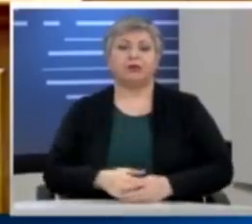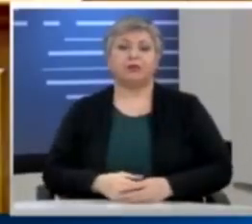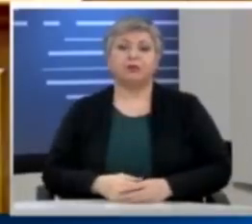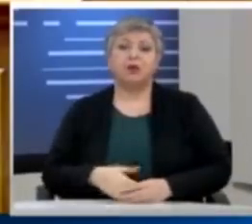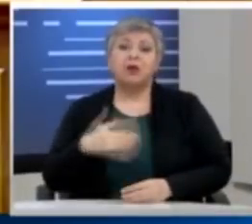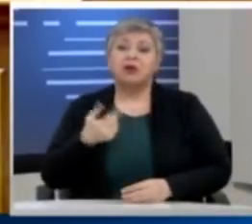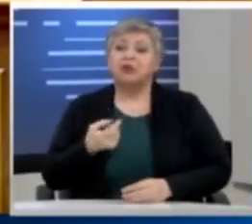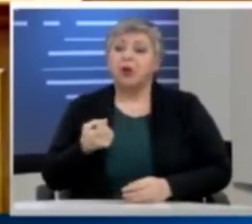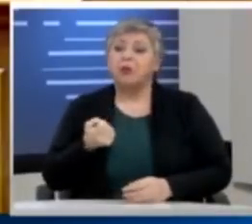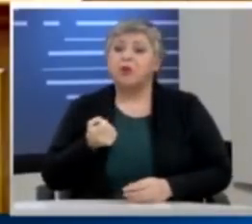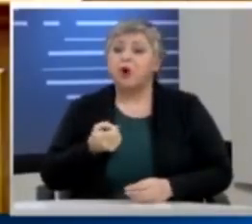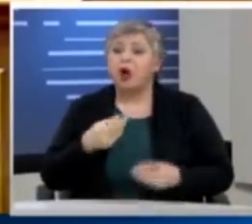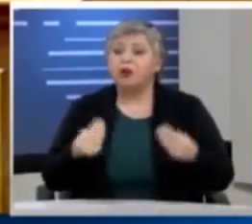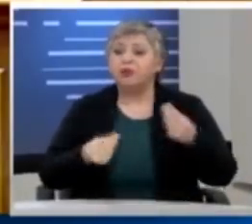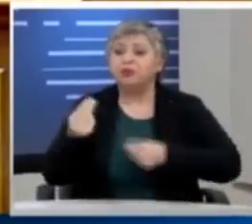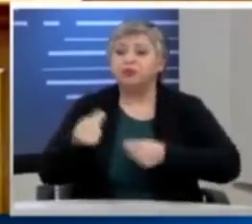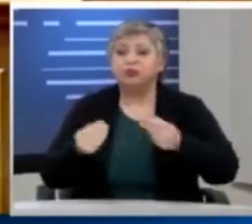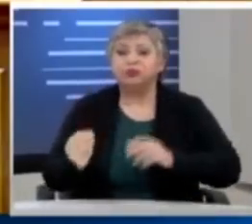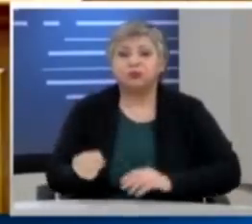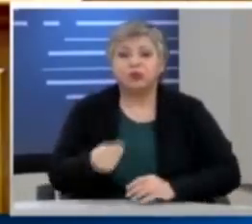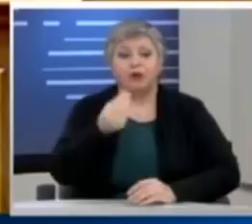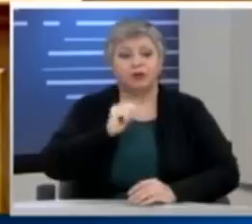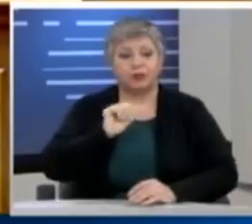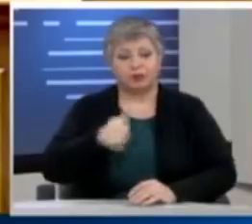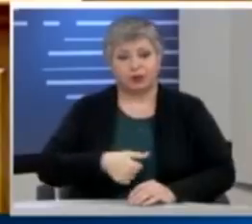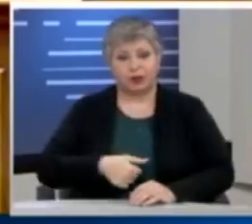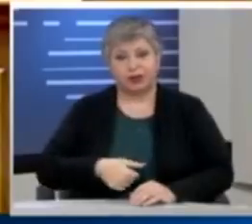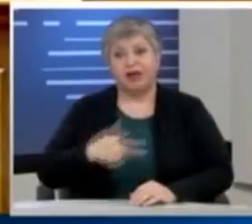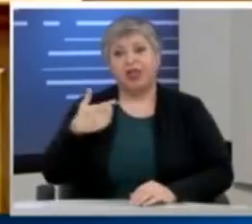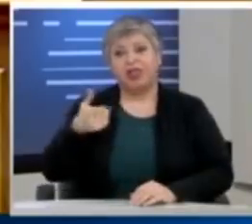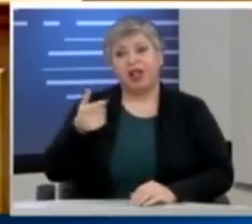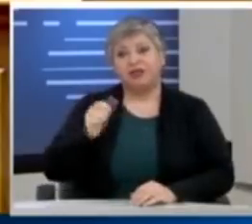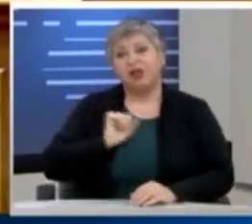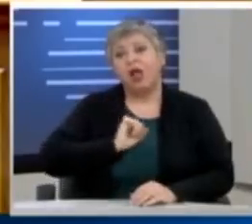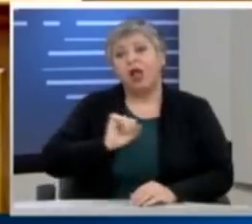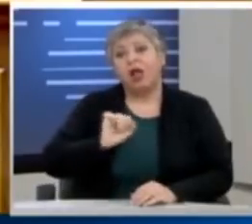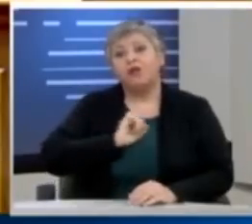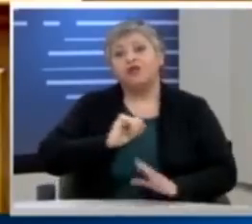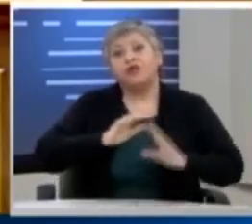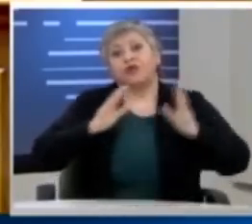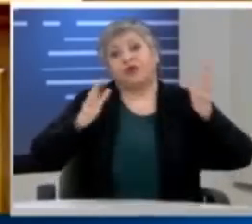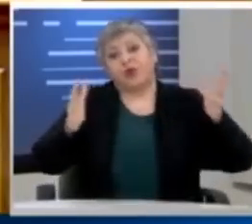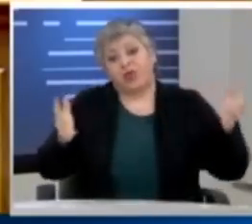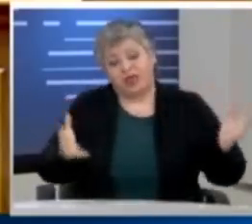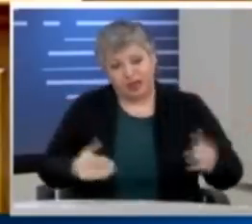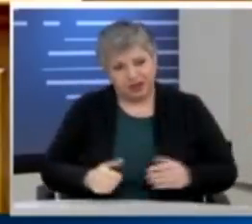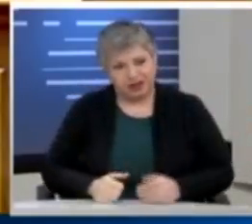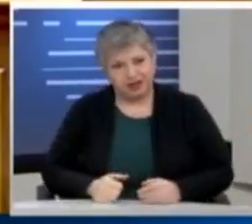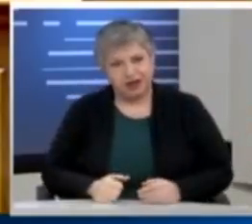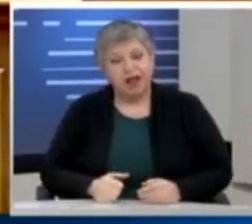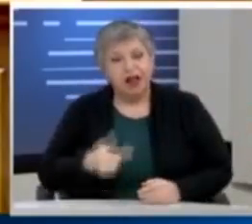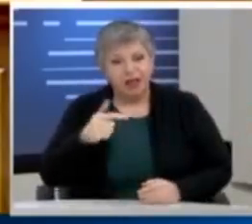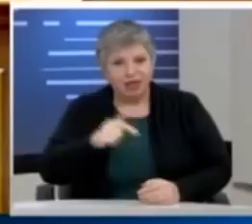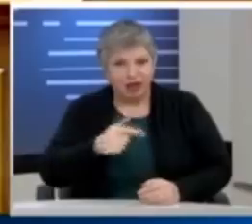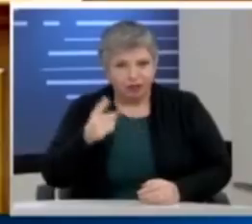λέει, στον ιμπεριαλισμό. Τόσο που τα έκαναν πάνω τους ιμπεριαλιστές. Τι να πούμε, η λογική σηκώνει ψηλά τα